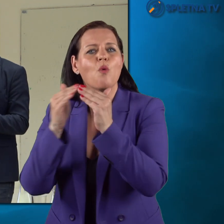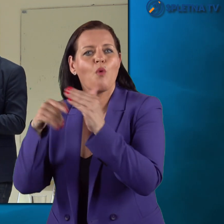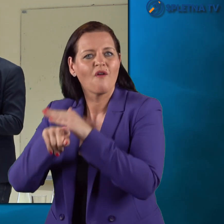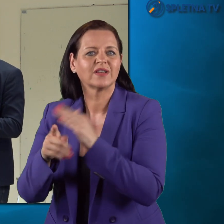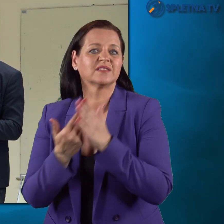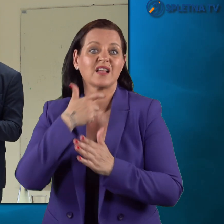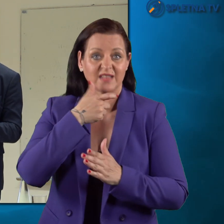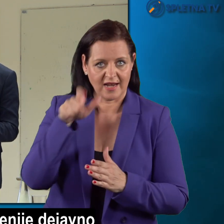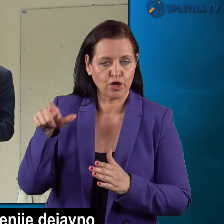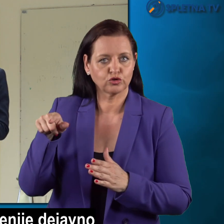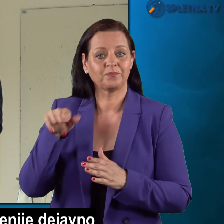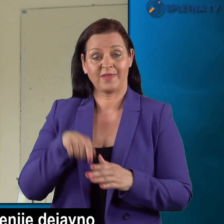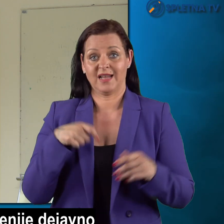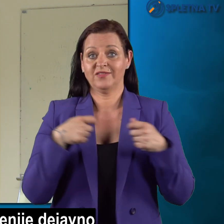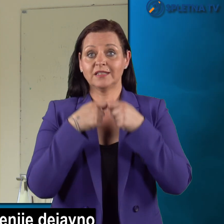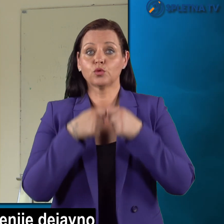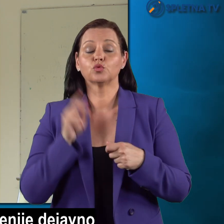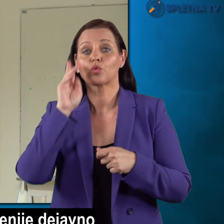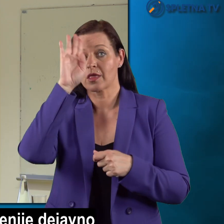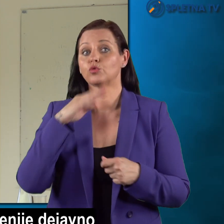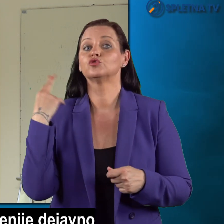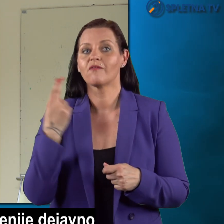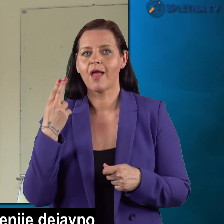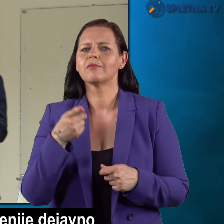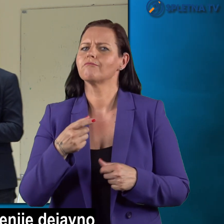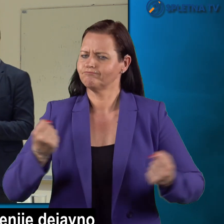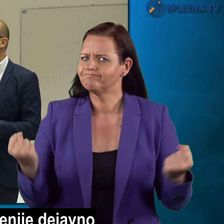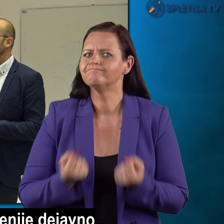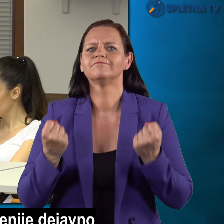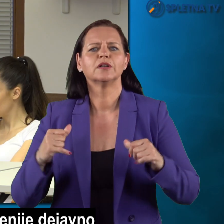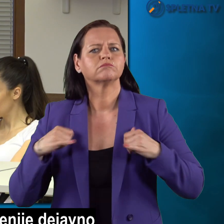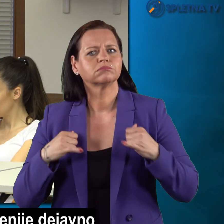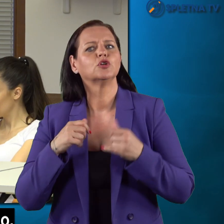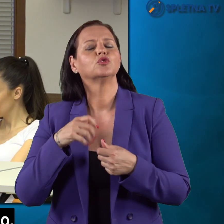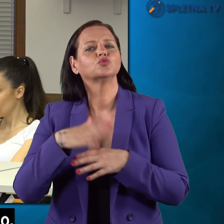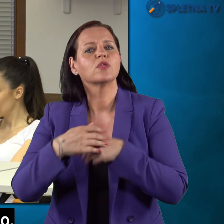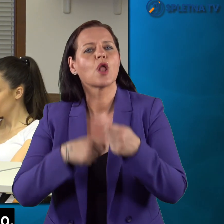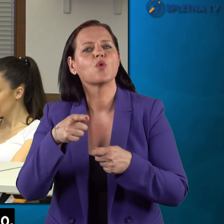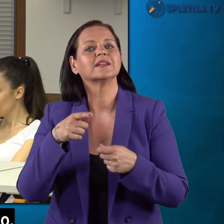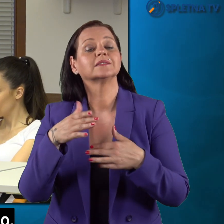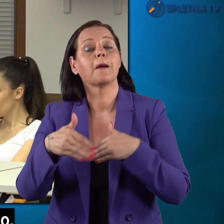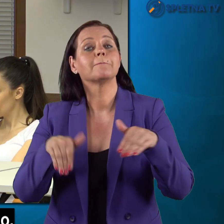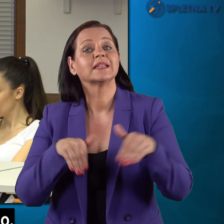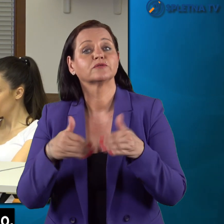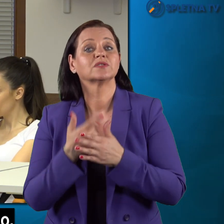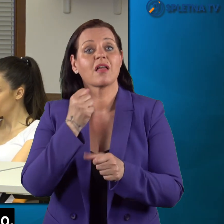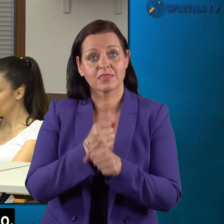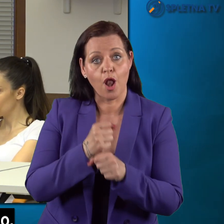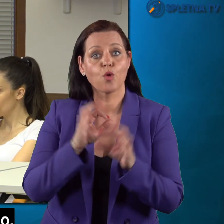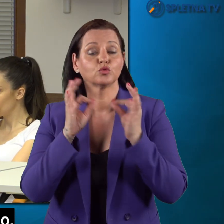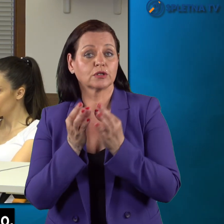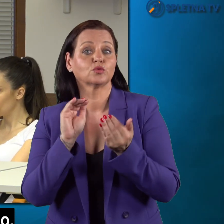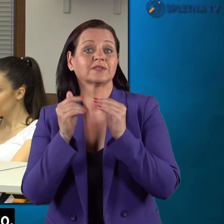Zveza društev gluhih in naglušnih Slovenije dejavno sodeluje z Ministrstvom za delo, družino, socialne zadeve in